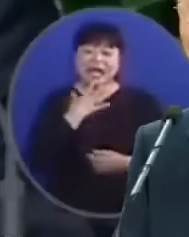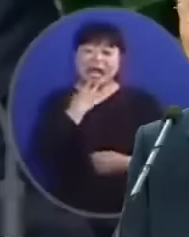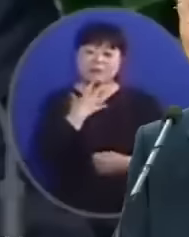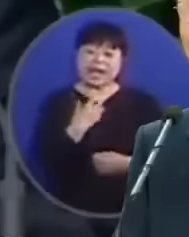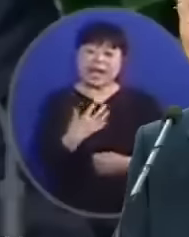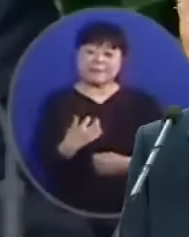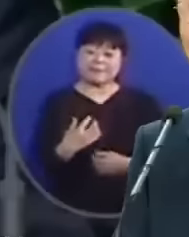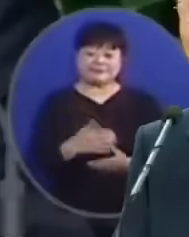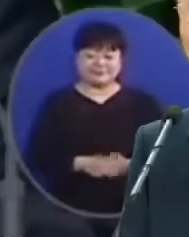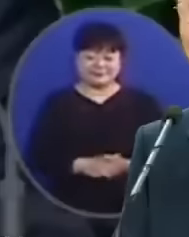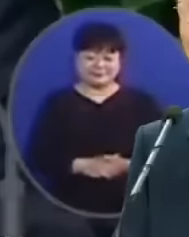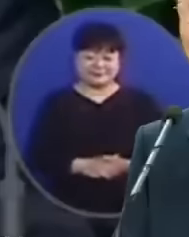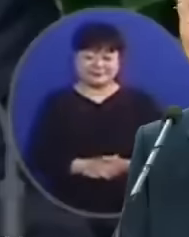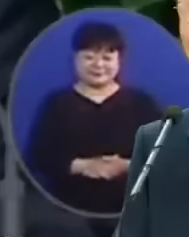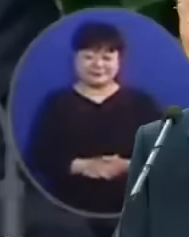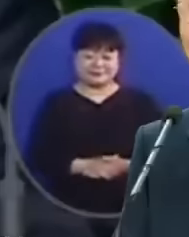아브라함은